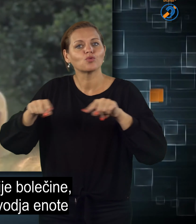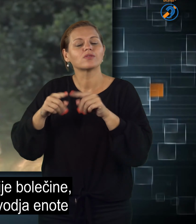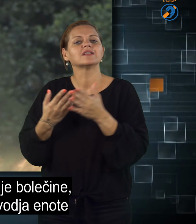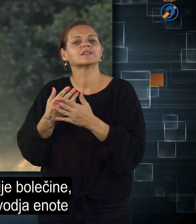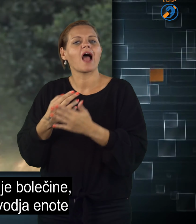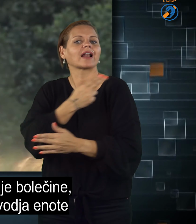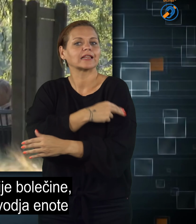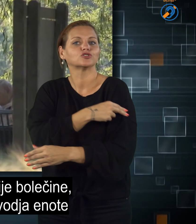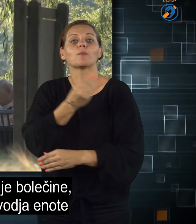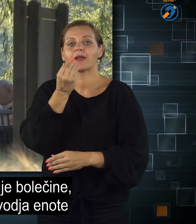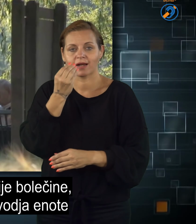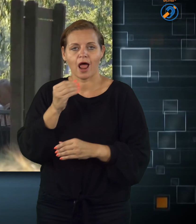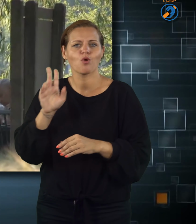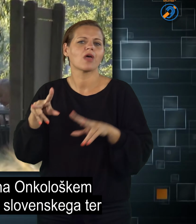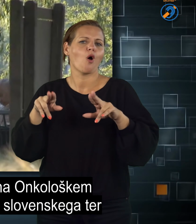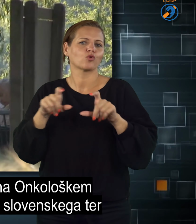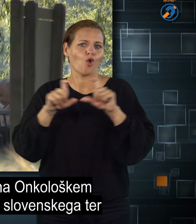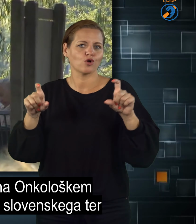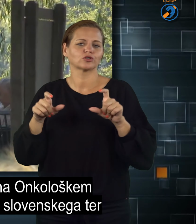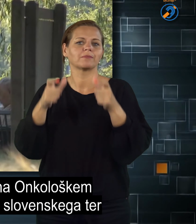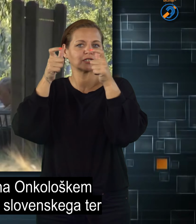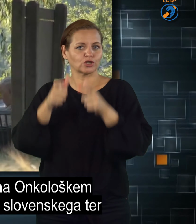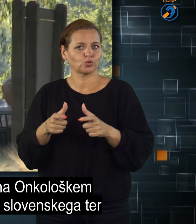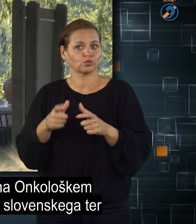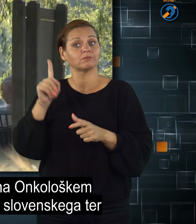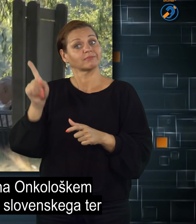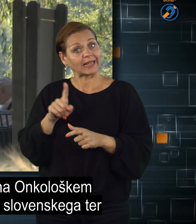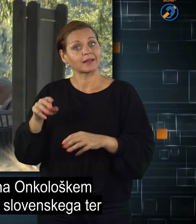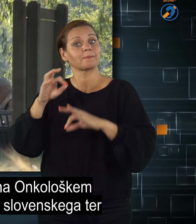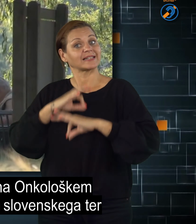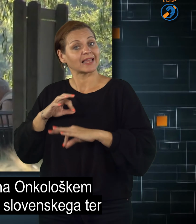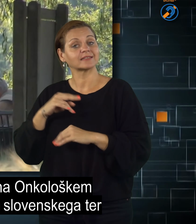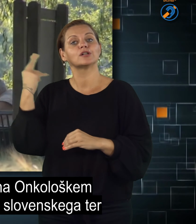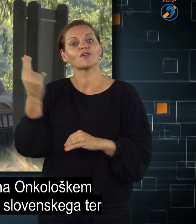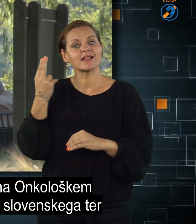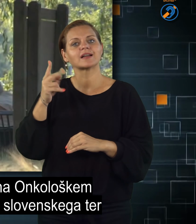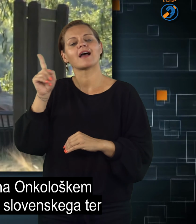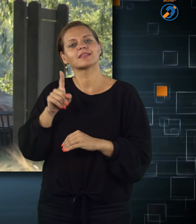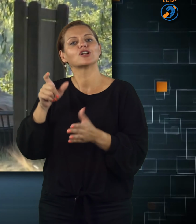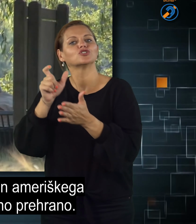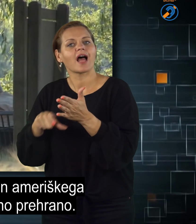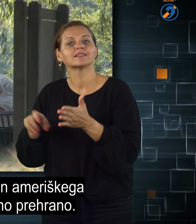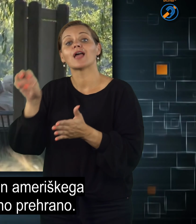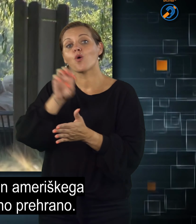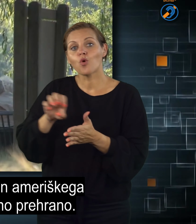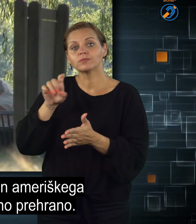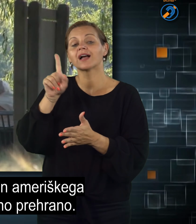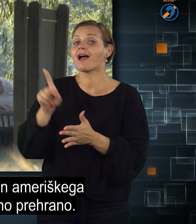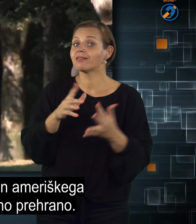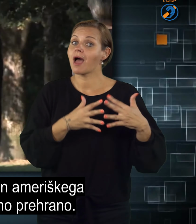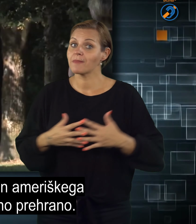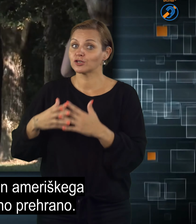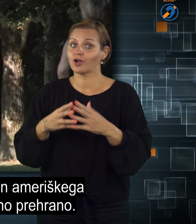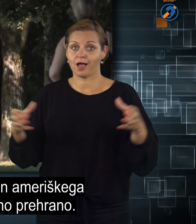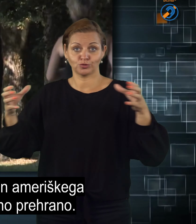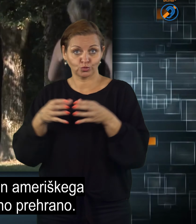ustanoviteljica in vodja enote za klinično prehrano na Onkološkem inštitutu in predsednica slovenskega ter članica Evropskega in